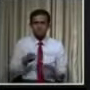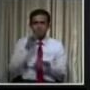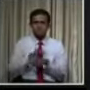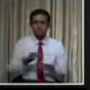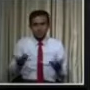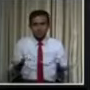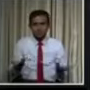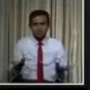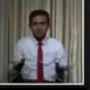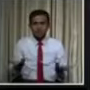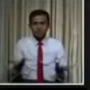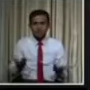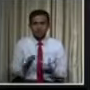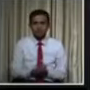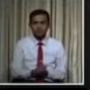නැහැ